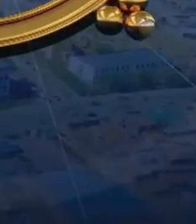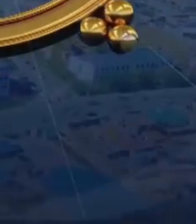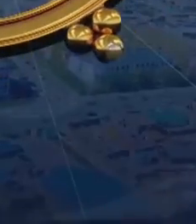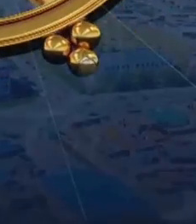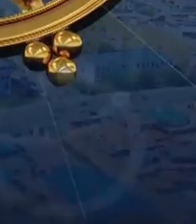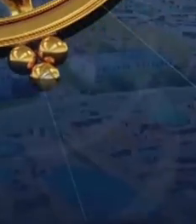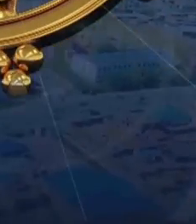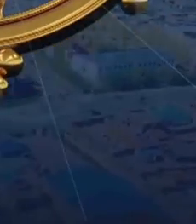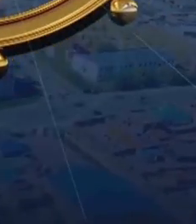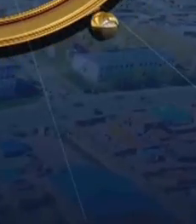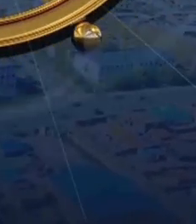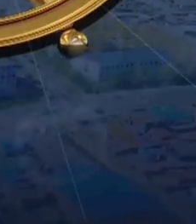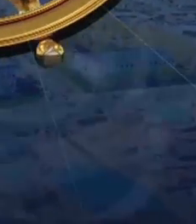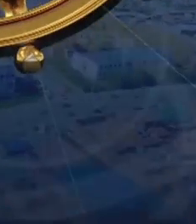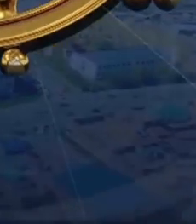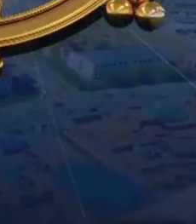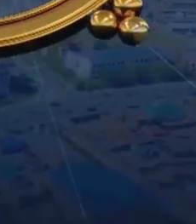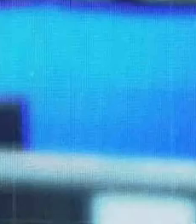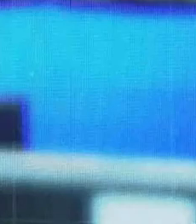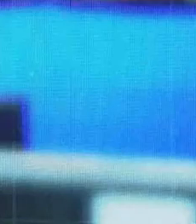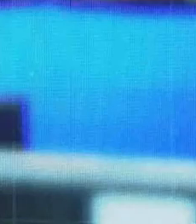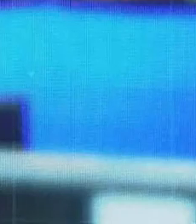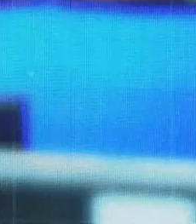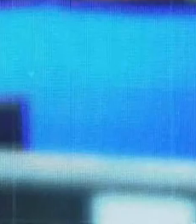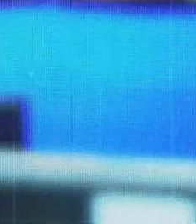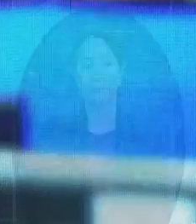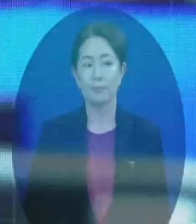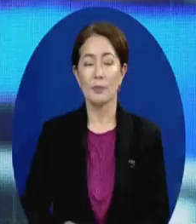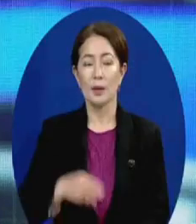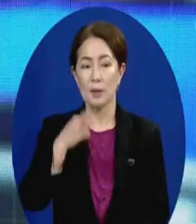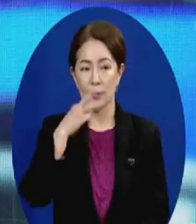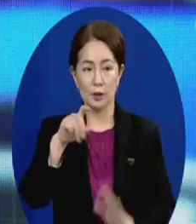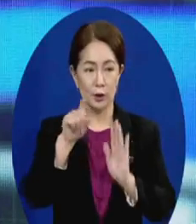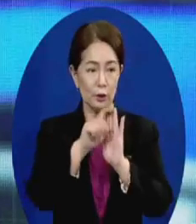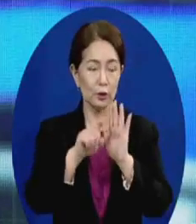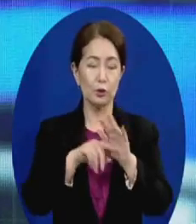Цаг үр дүргэлжилж байна. Иргэд